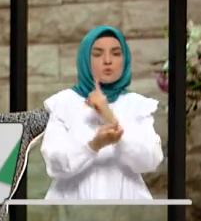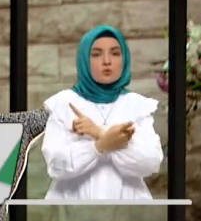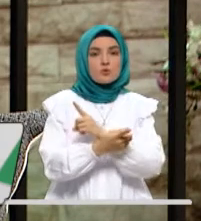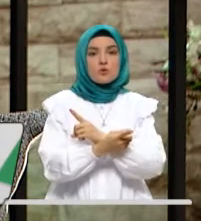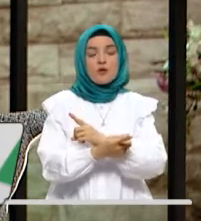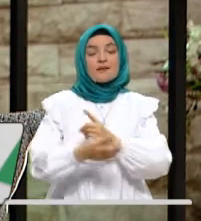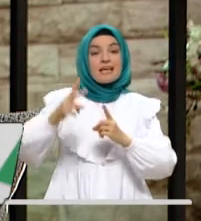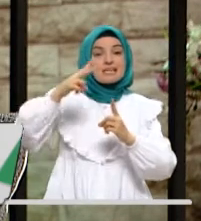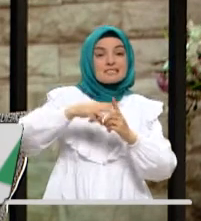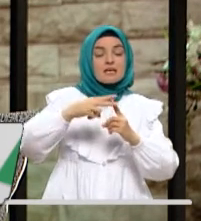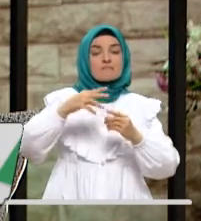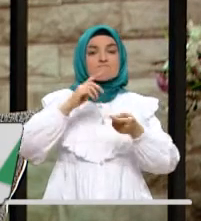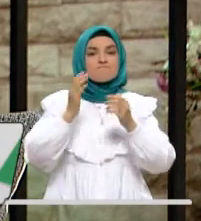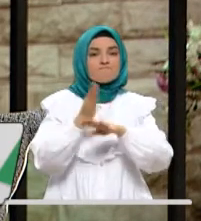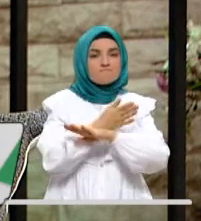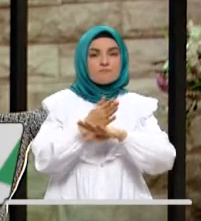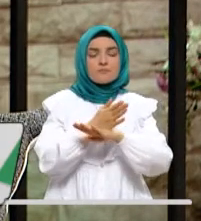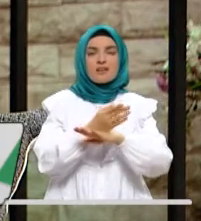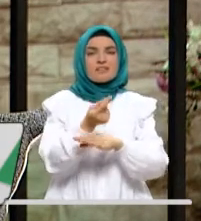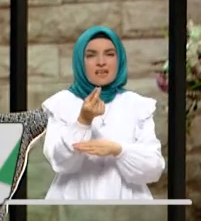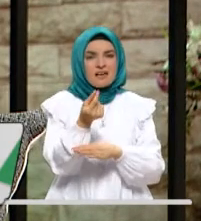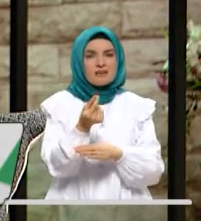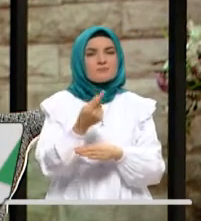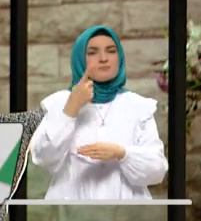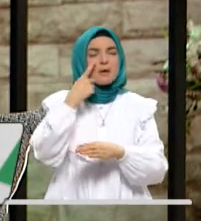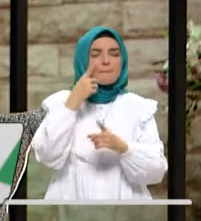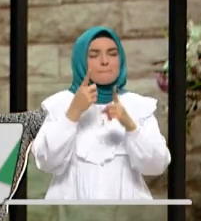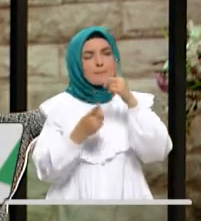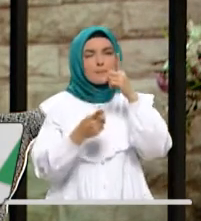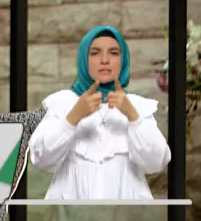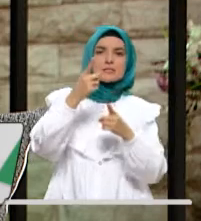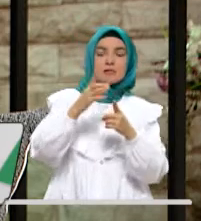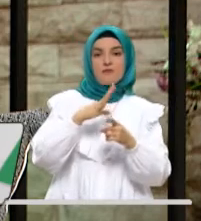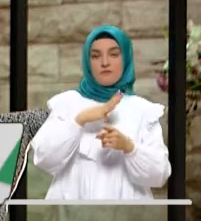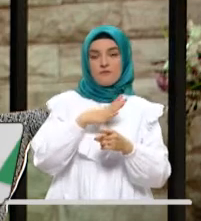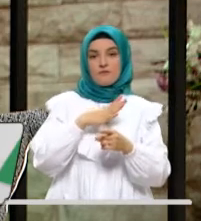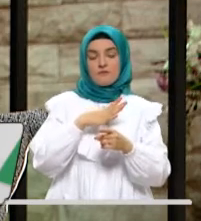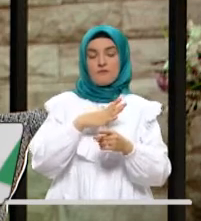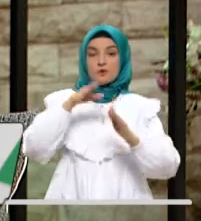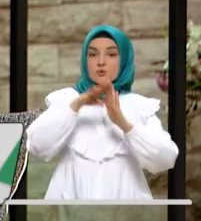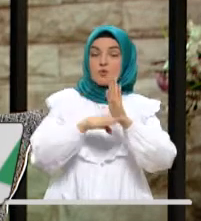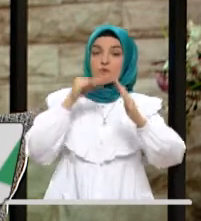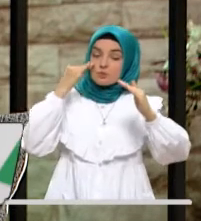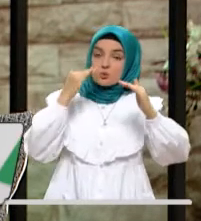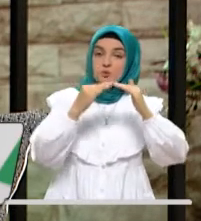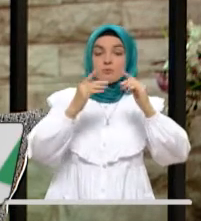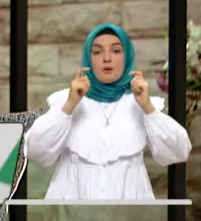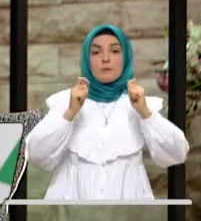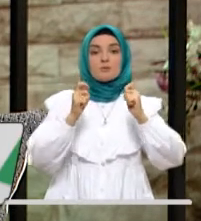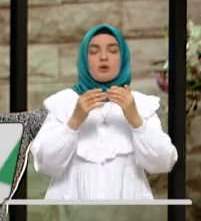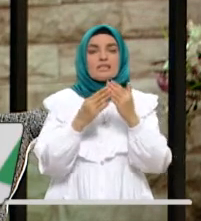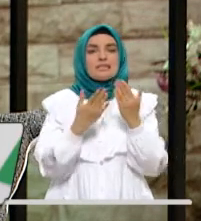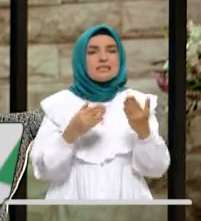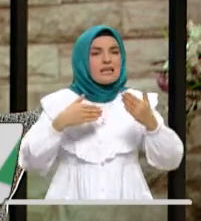Yani devletin tabii ki belli standartları var. Hani belli kurallara uyulmak zorunda. Hani bir şeyi kullanırken ne kadar kullanılmak zorunda